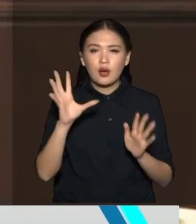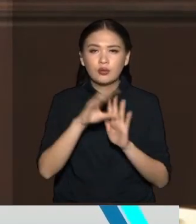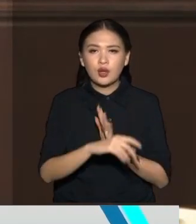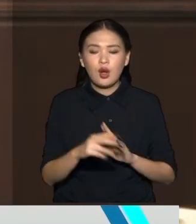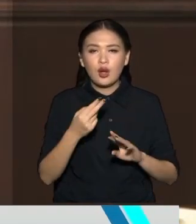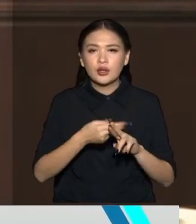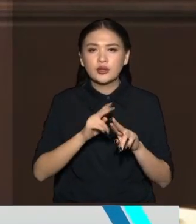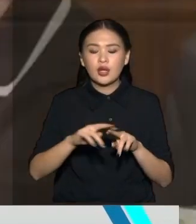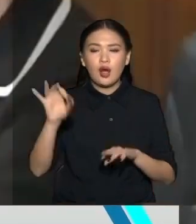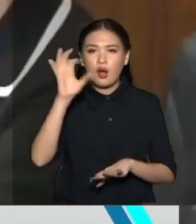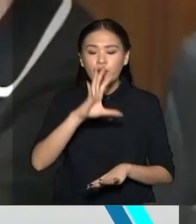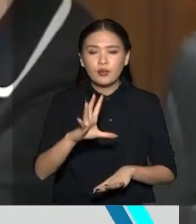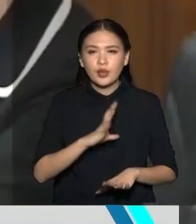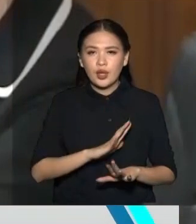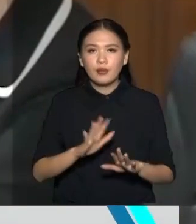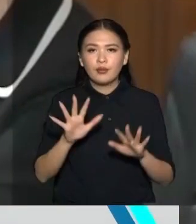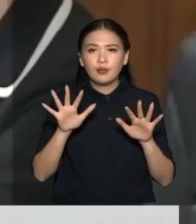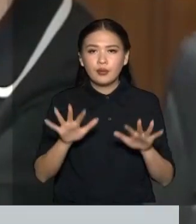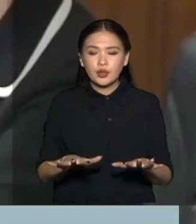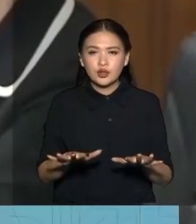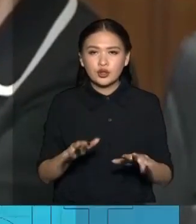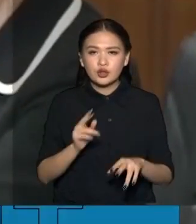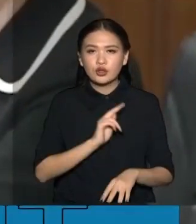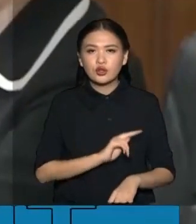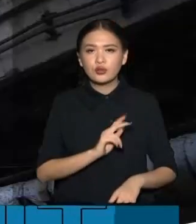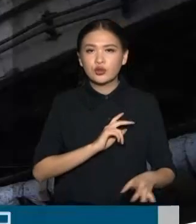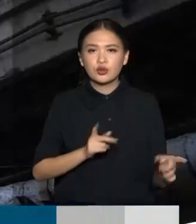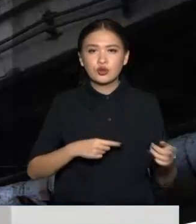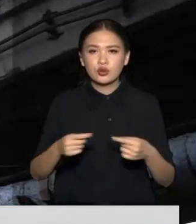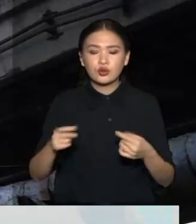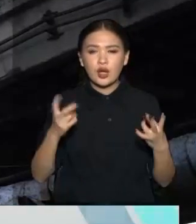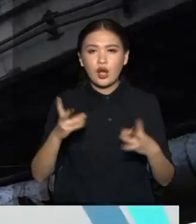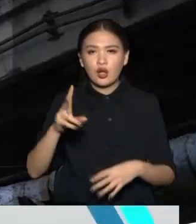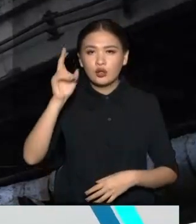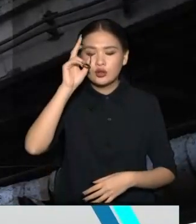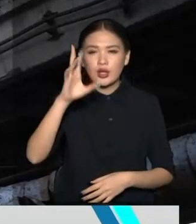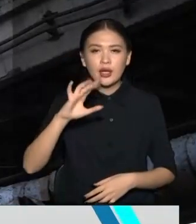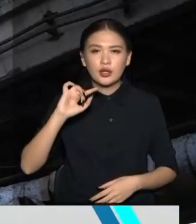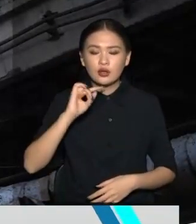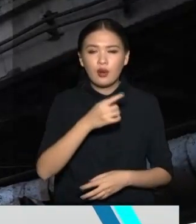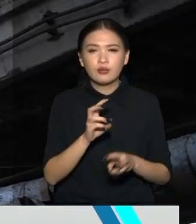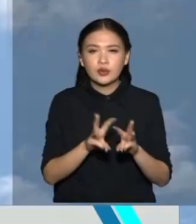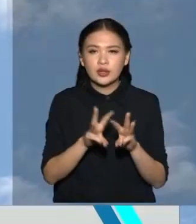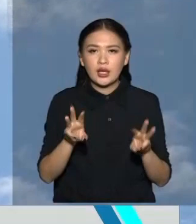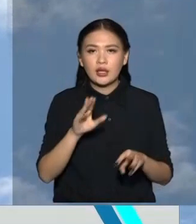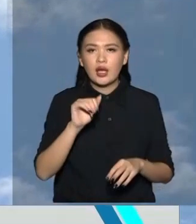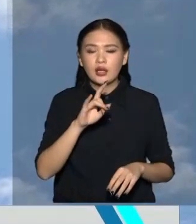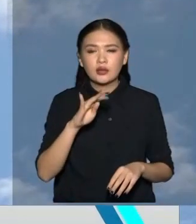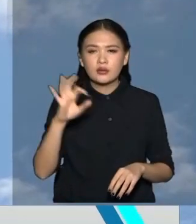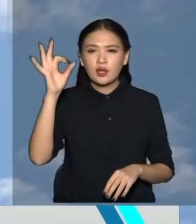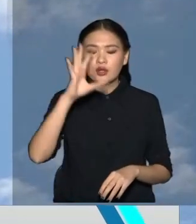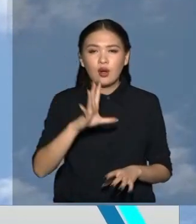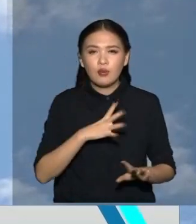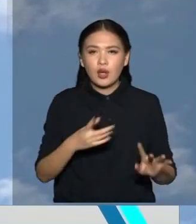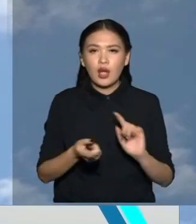осы объектілердің меншік иелерімен жұмыс жүргізу керек. Ал ұлттық экономика министрлігі тарифті инвестицияға